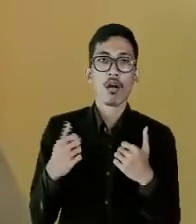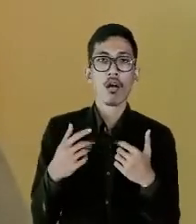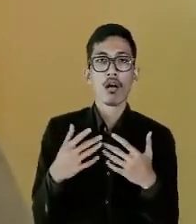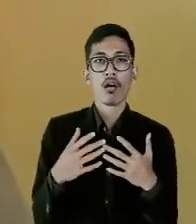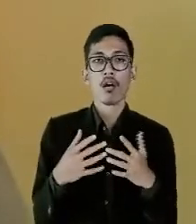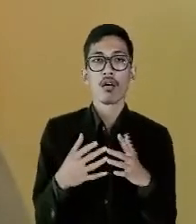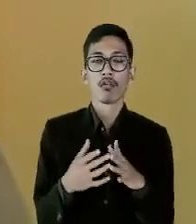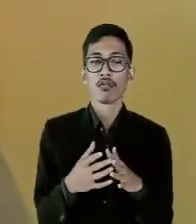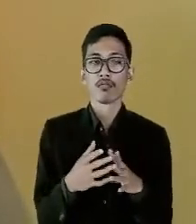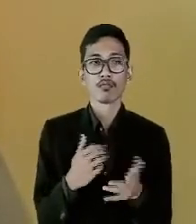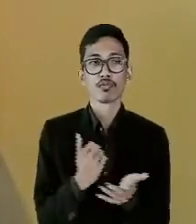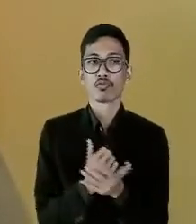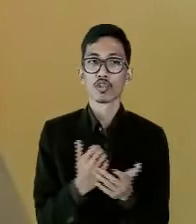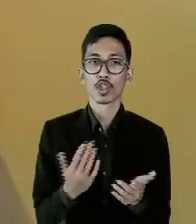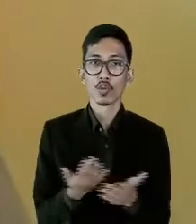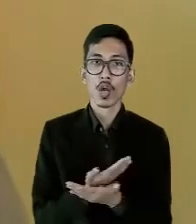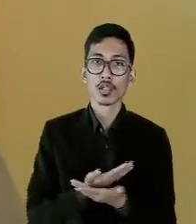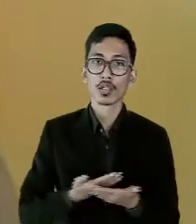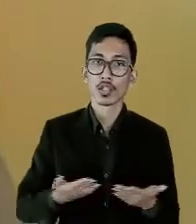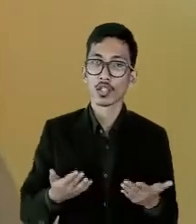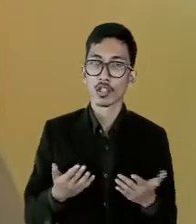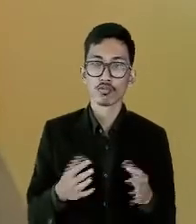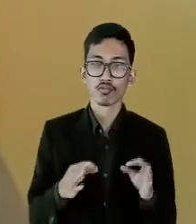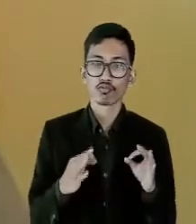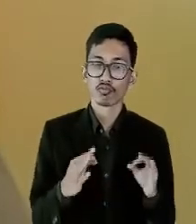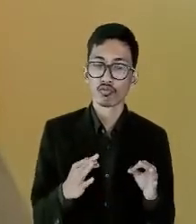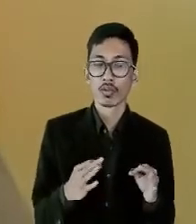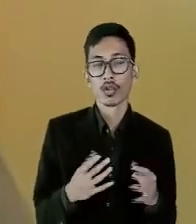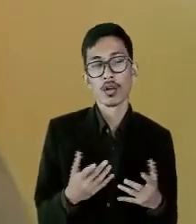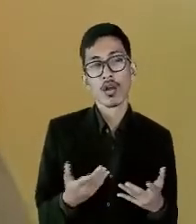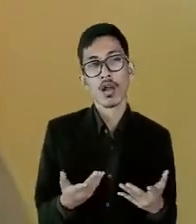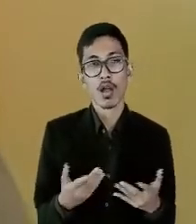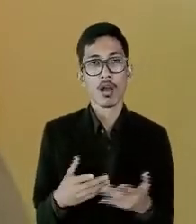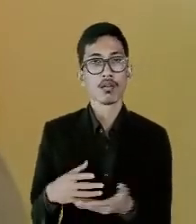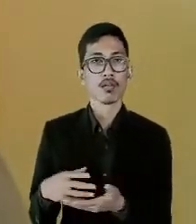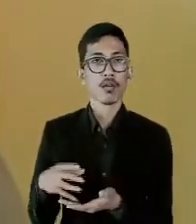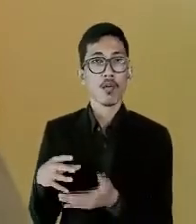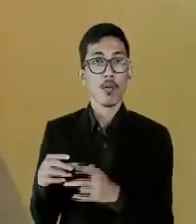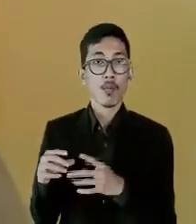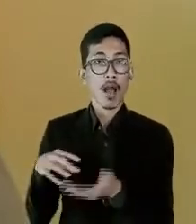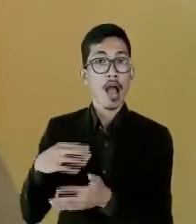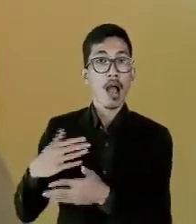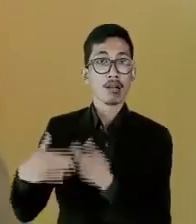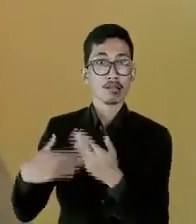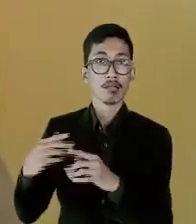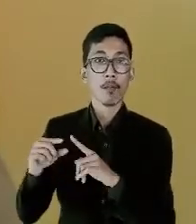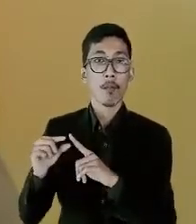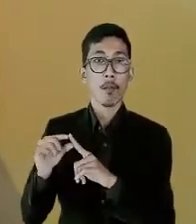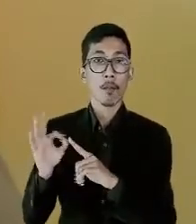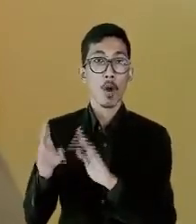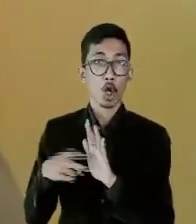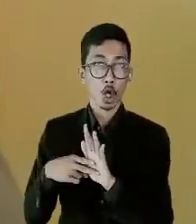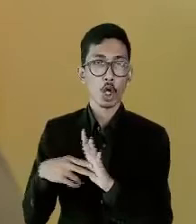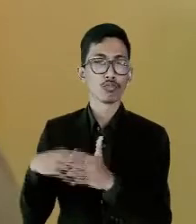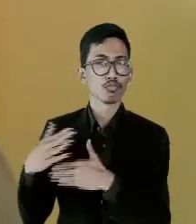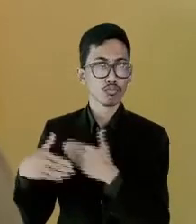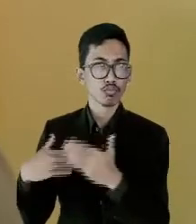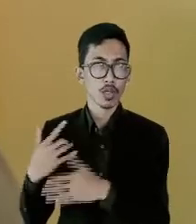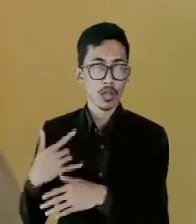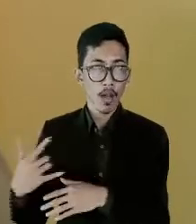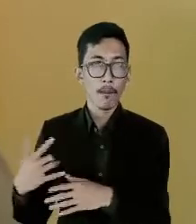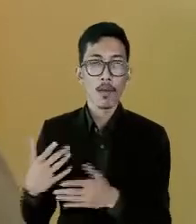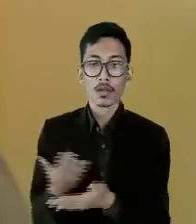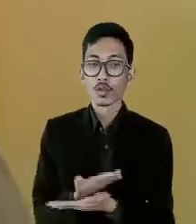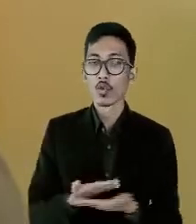yang kita hadapi sekarang, walaupun kita ada dalam kondisi COVID-19 di